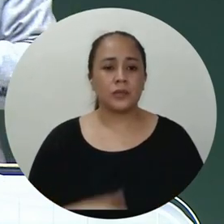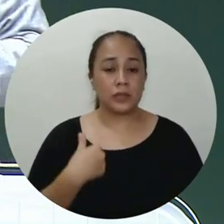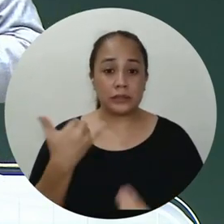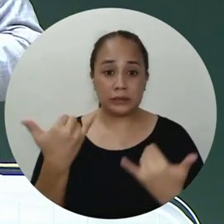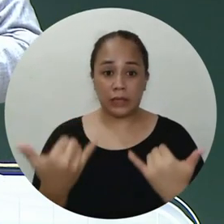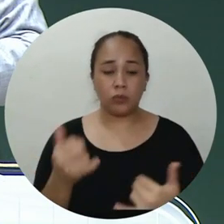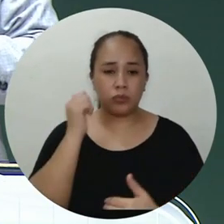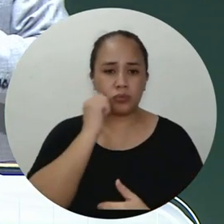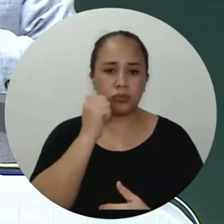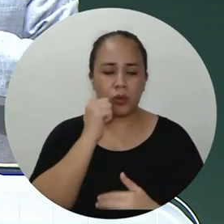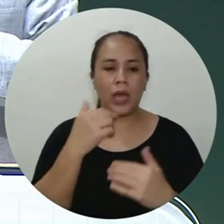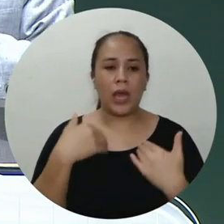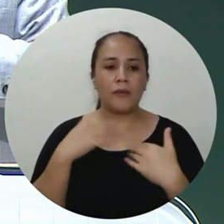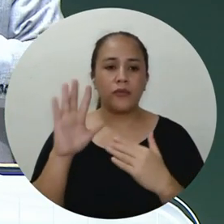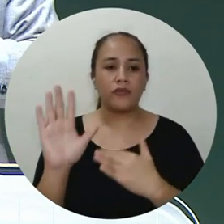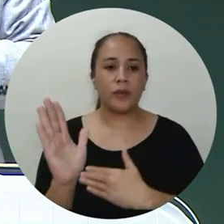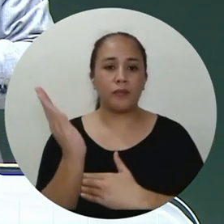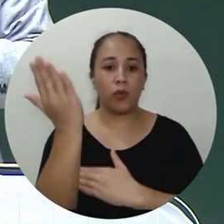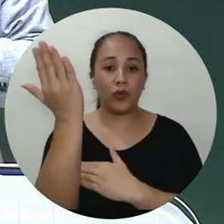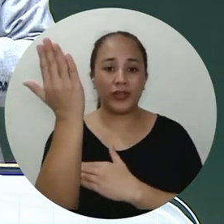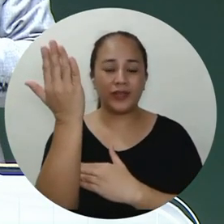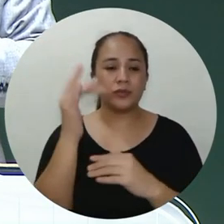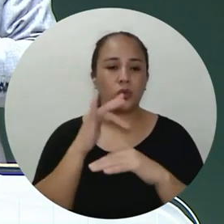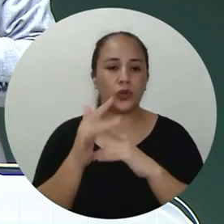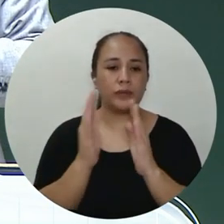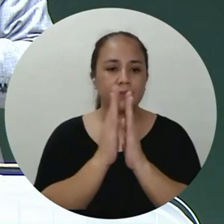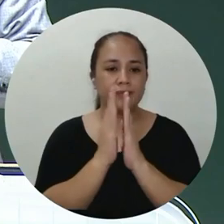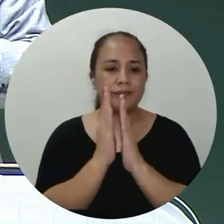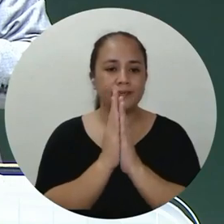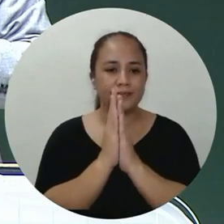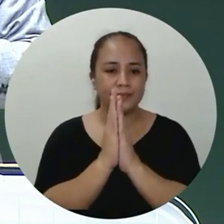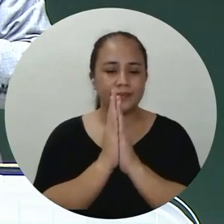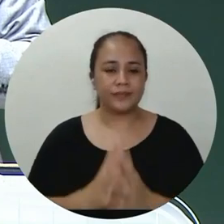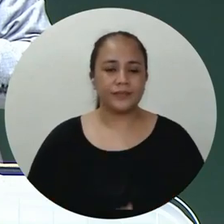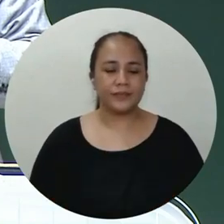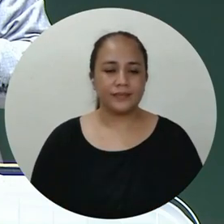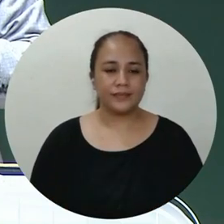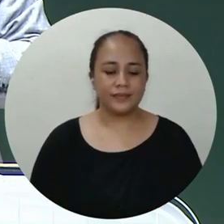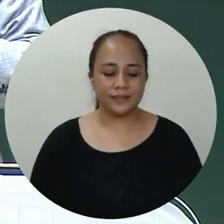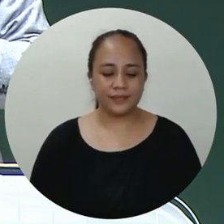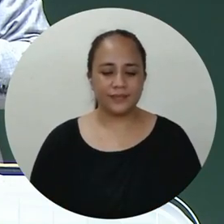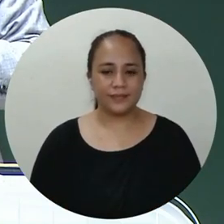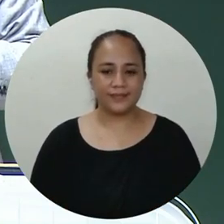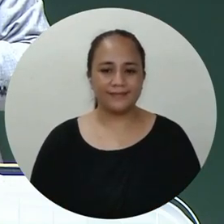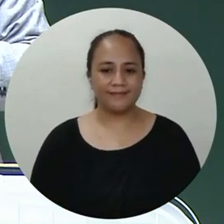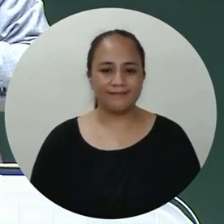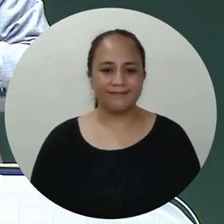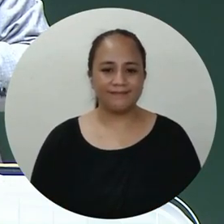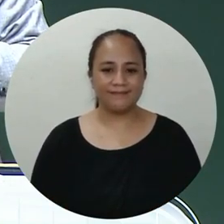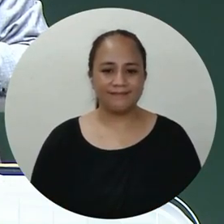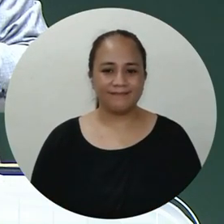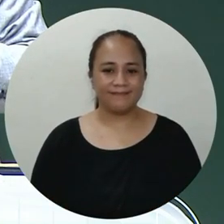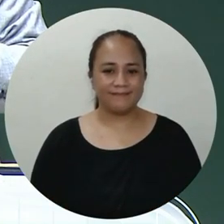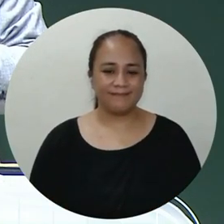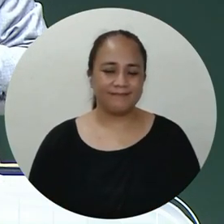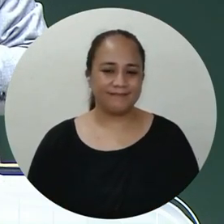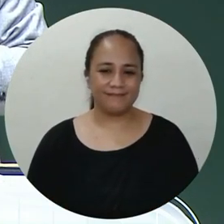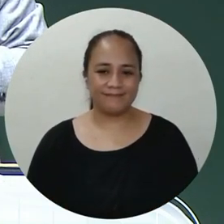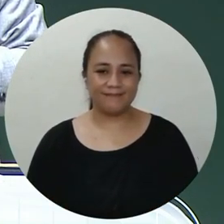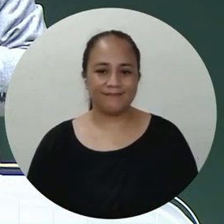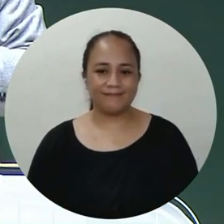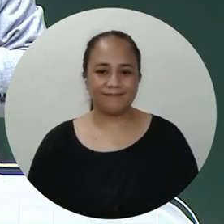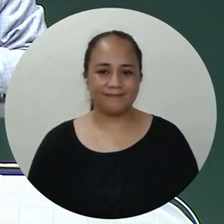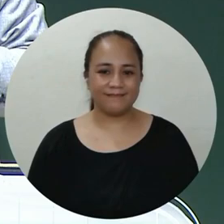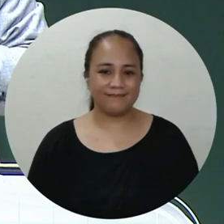we have 5 a.m. early morning prayers. 제가 이 청년 때 부산에서 새벽 기도 다시 하는데 저는 퇴근하고 집에 와서 교회 11시에